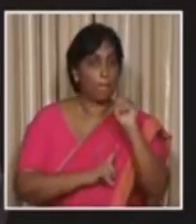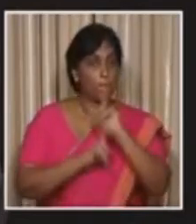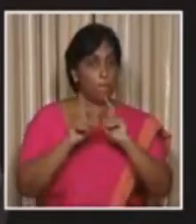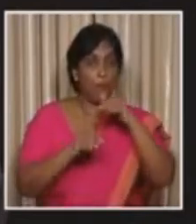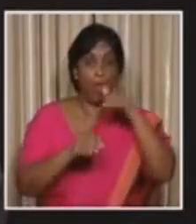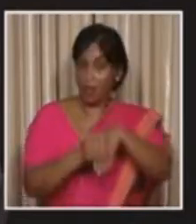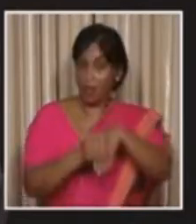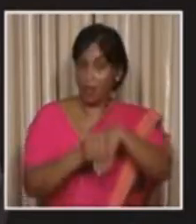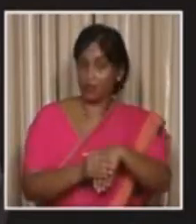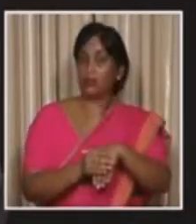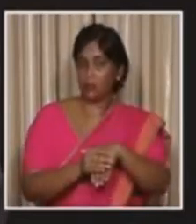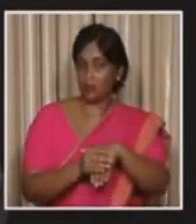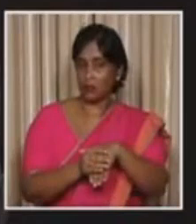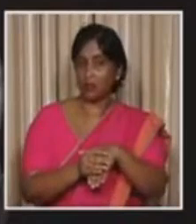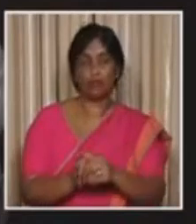පාර්ලිමේන්තුව පරිශ්‍රය තුල